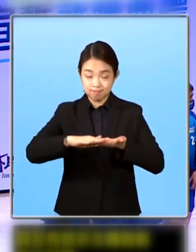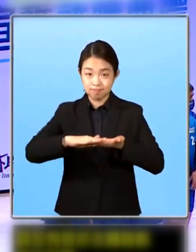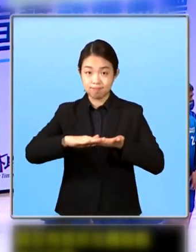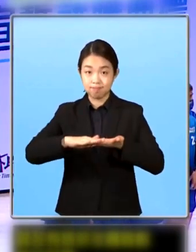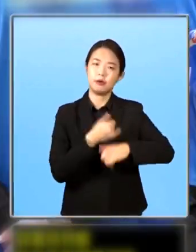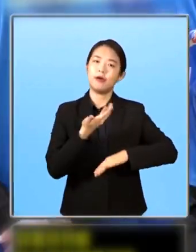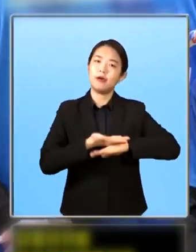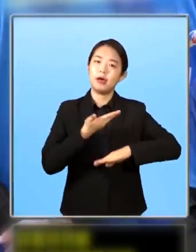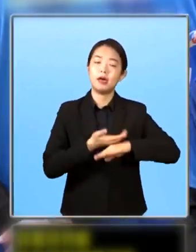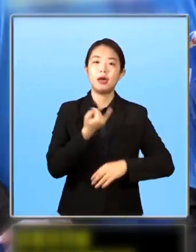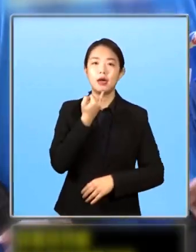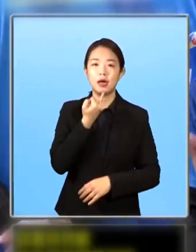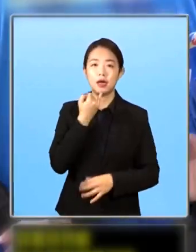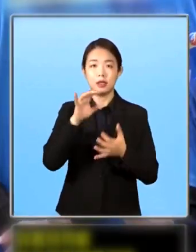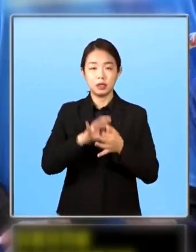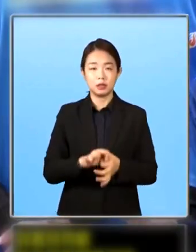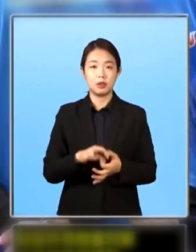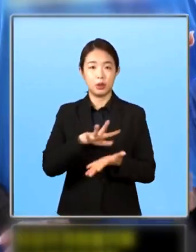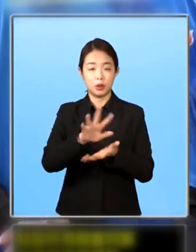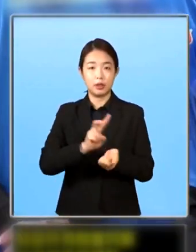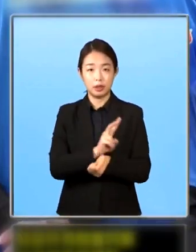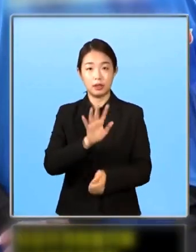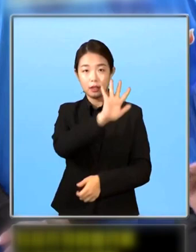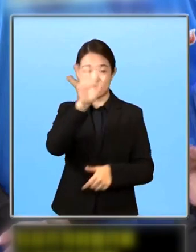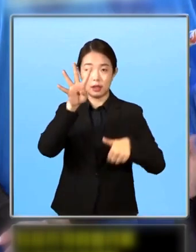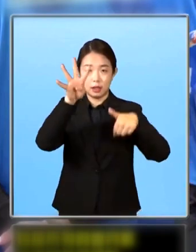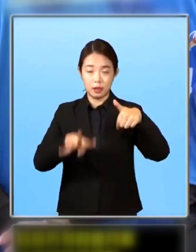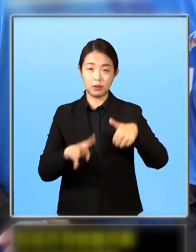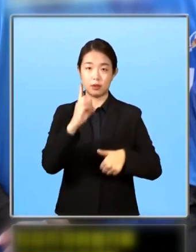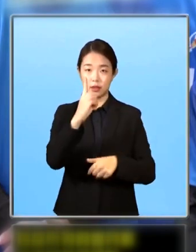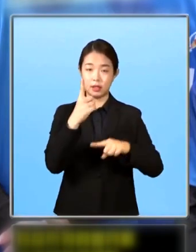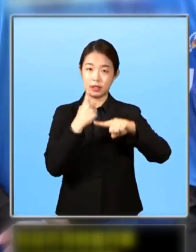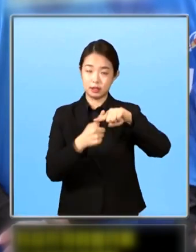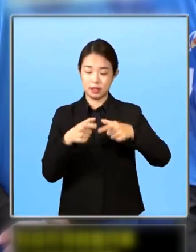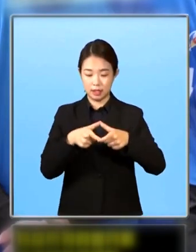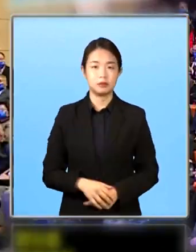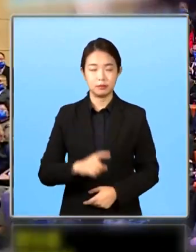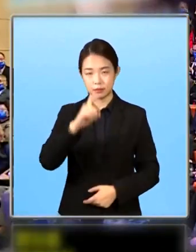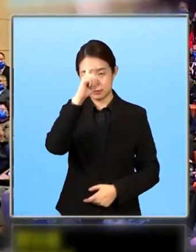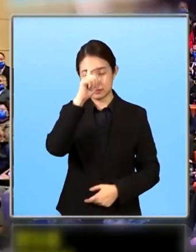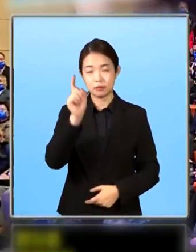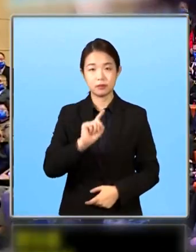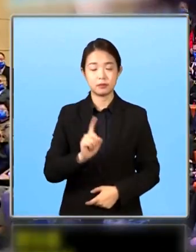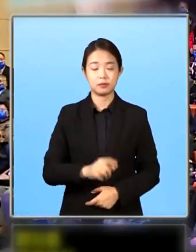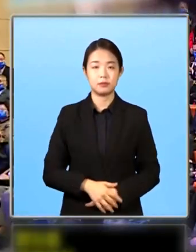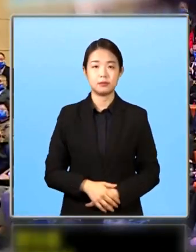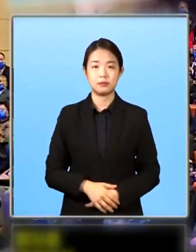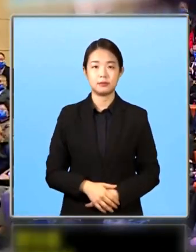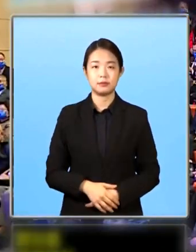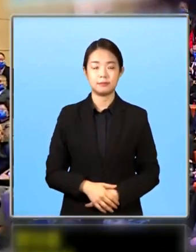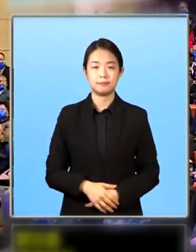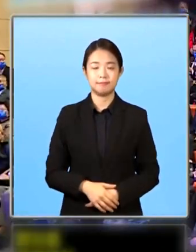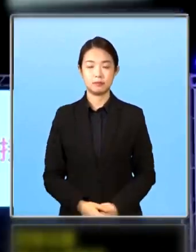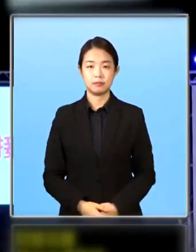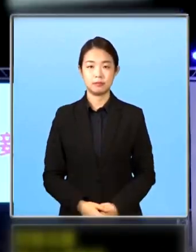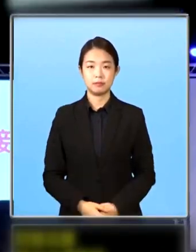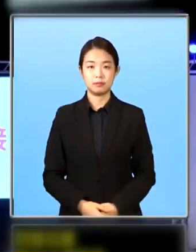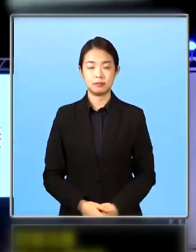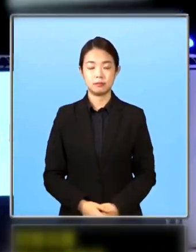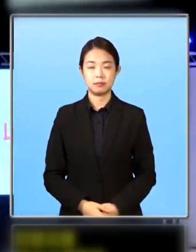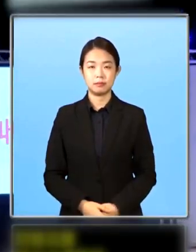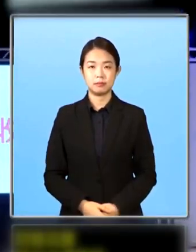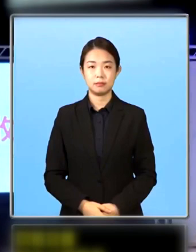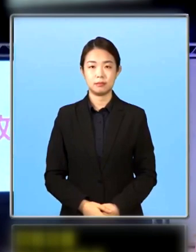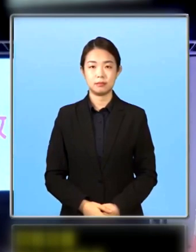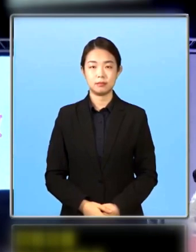走运动风，就连县府团队也一起穿起足球装。各县市议会和首长团队宣誓就职，有新面孔，也有旧